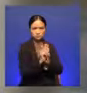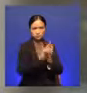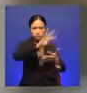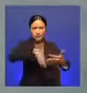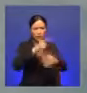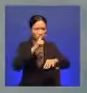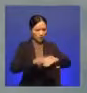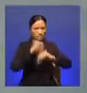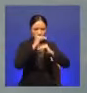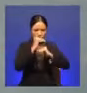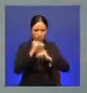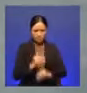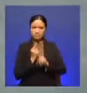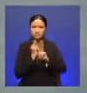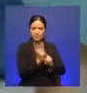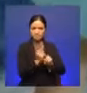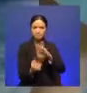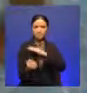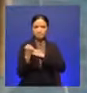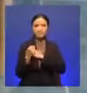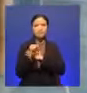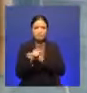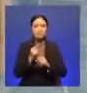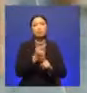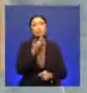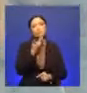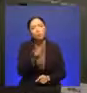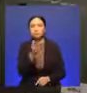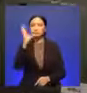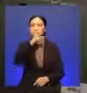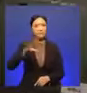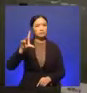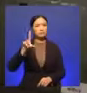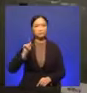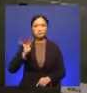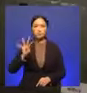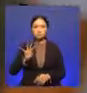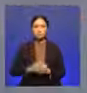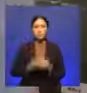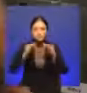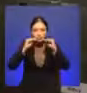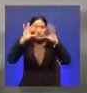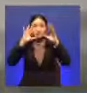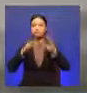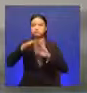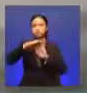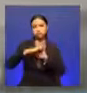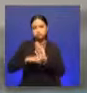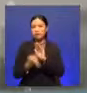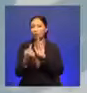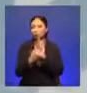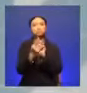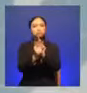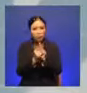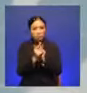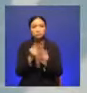ลาที่ถูกกำหนดไว้อย่างตายตัวและเข้มงวดตลอด24ชั่วโมงนับตั้งแต่ตื่นนอน